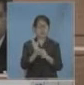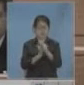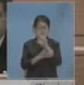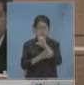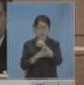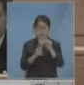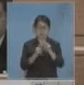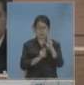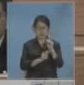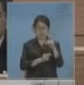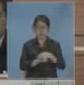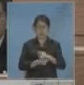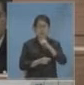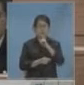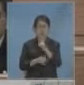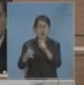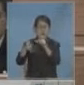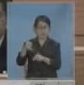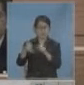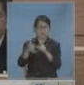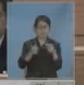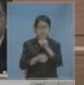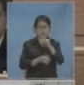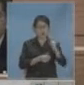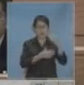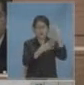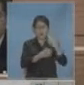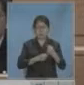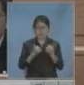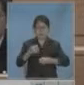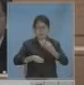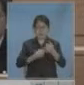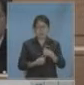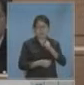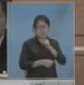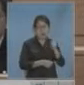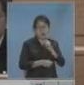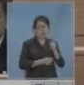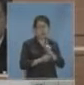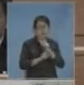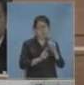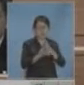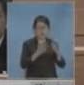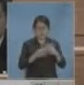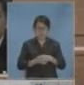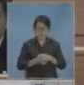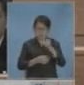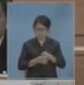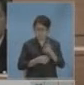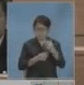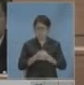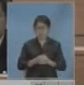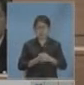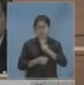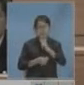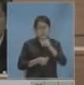61มาหาว่าคุณวัชระพูดจากระแนะกระแหนความจริงไม่มีนะครับท่านวัชระ